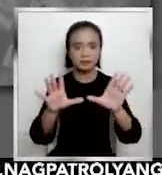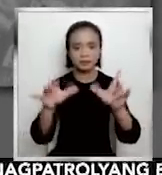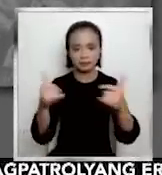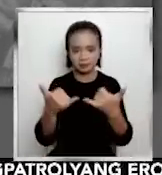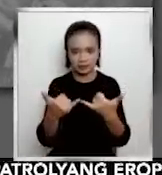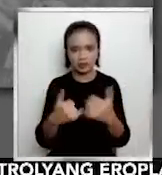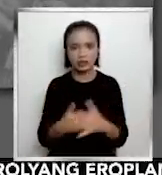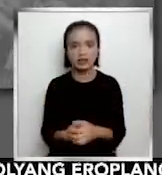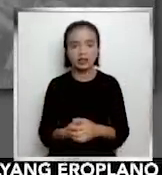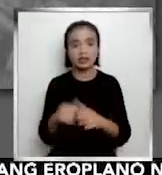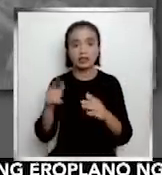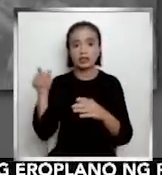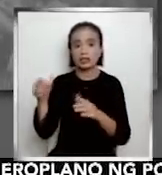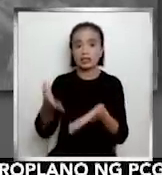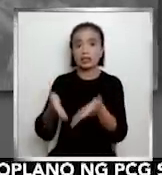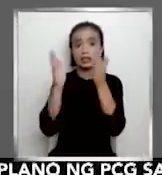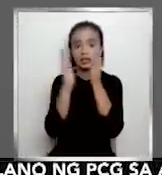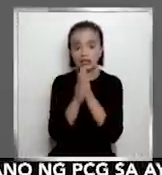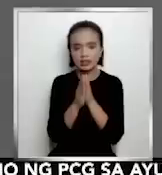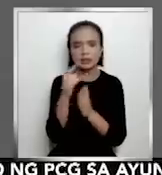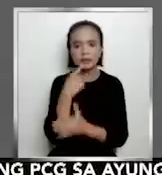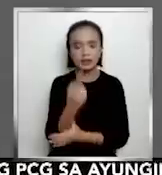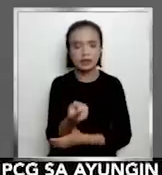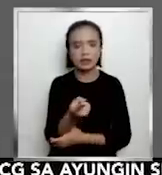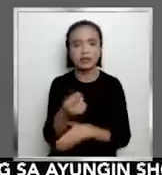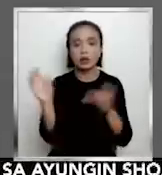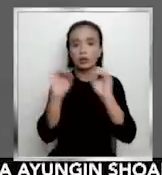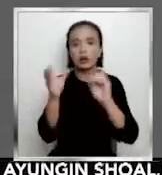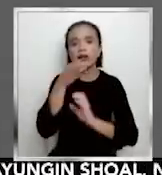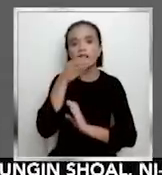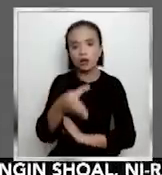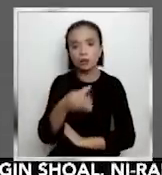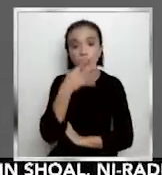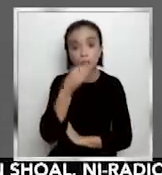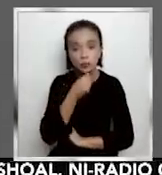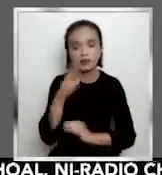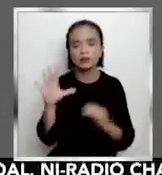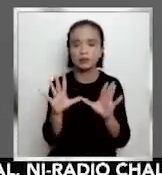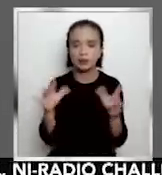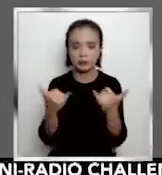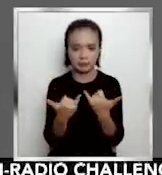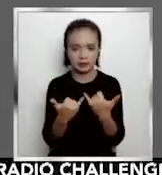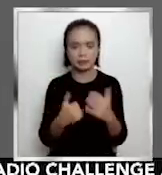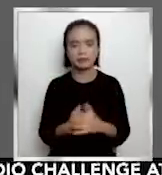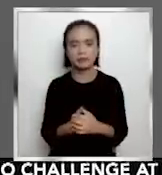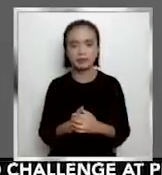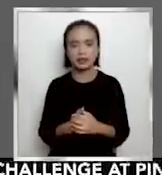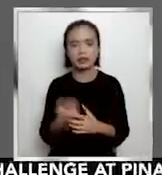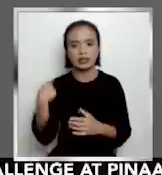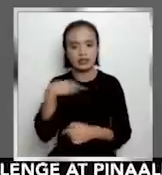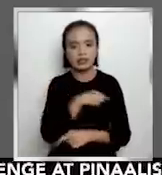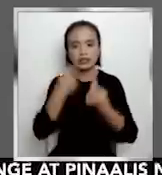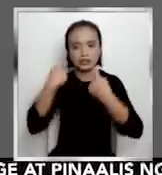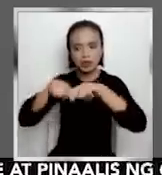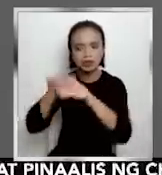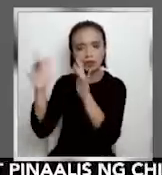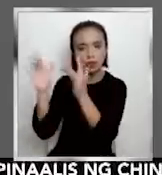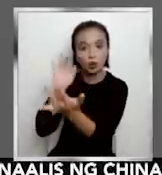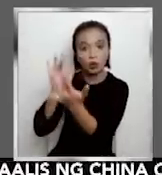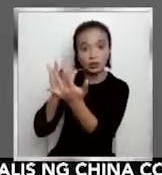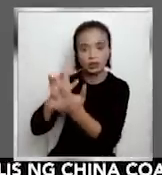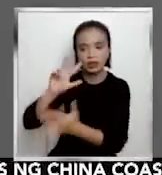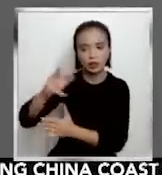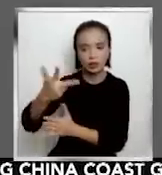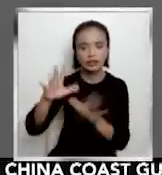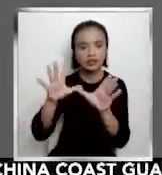ng reaksyon, sinabi nilang no comment daw dito ang mga kumpanya. Sinisika pa naming makontak ang pangatlong kumpanya na